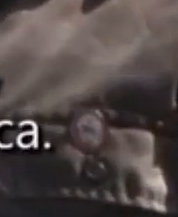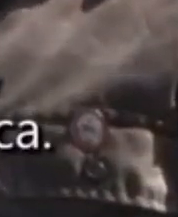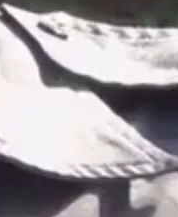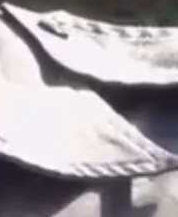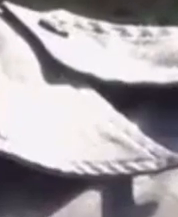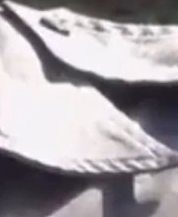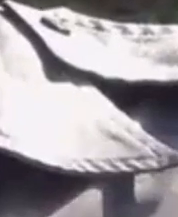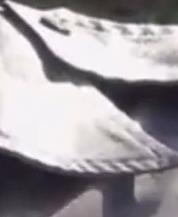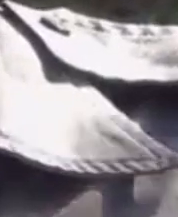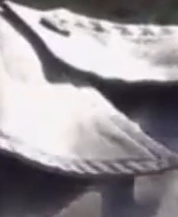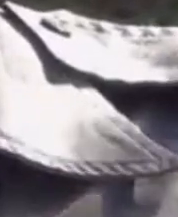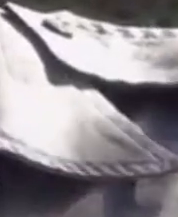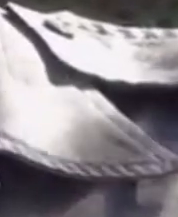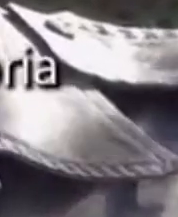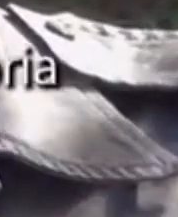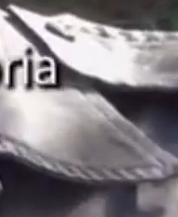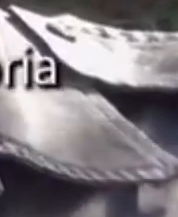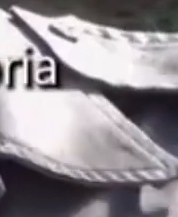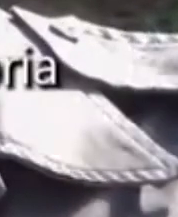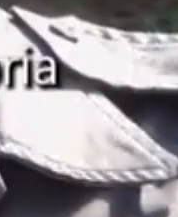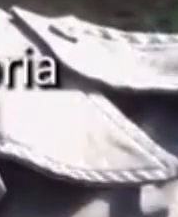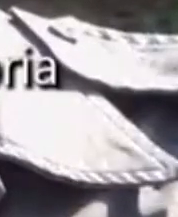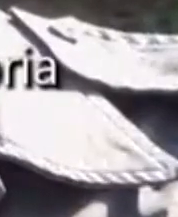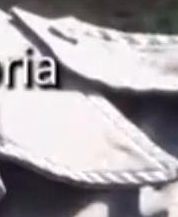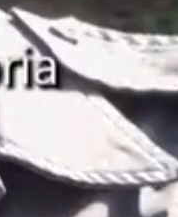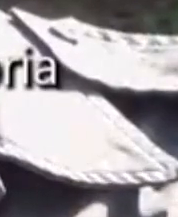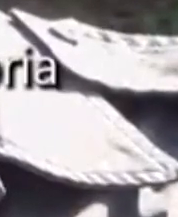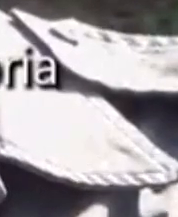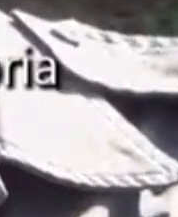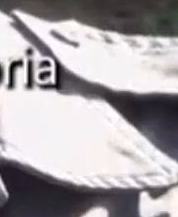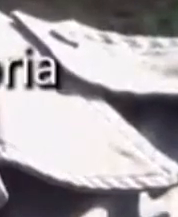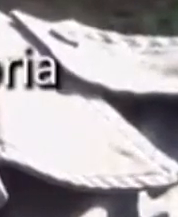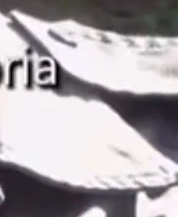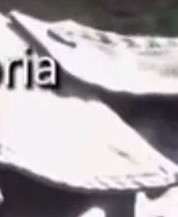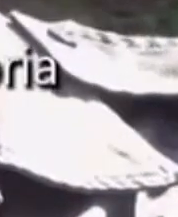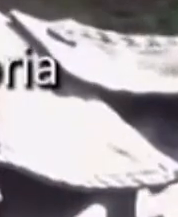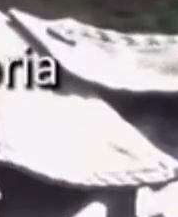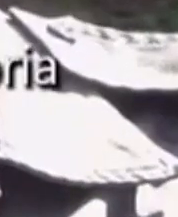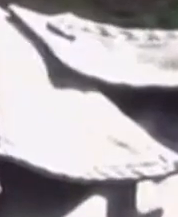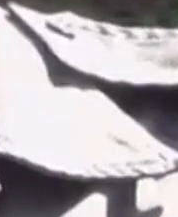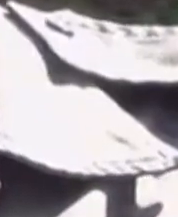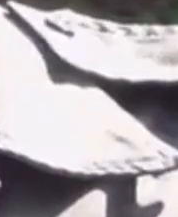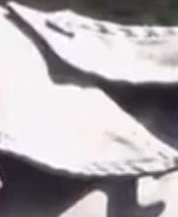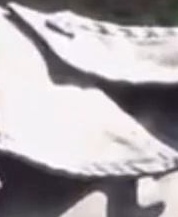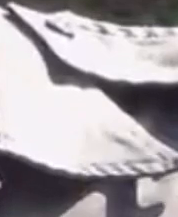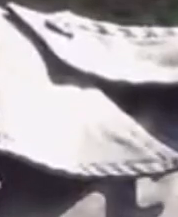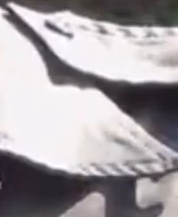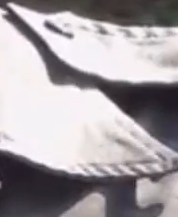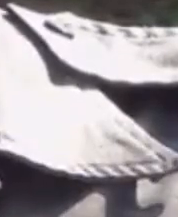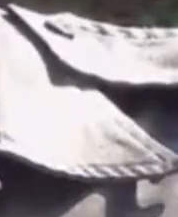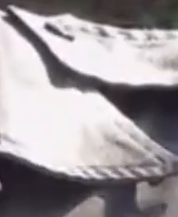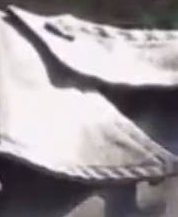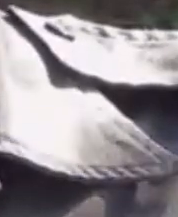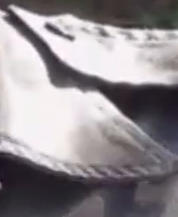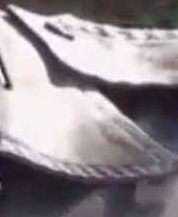ход. Но на самом деле историю умалчивать нельзя.